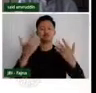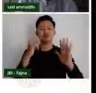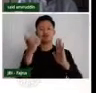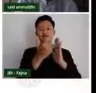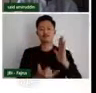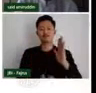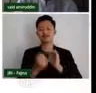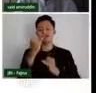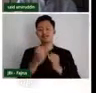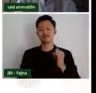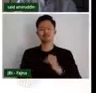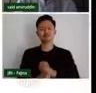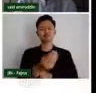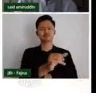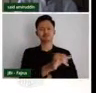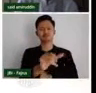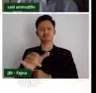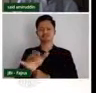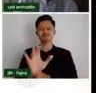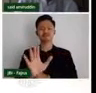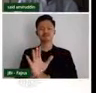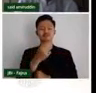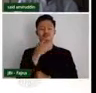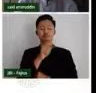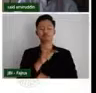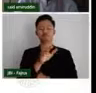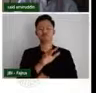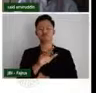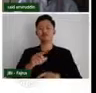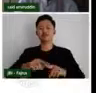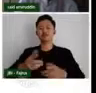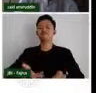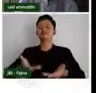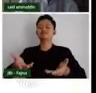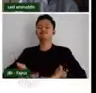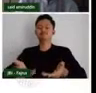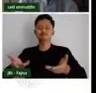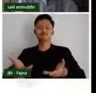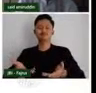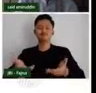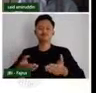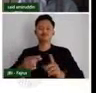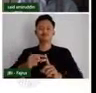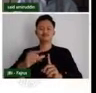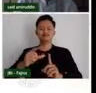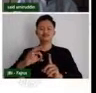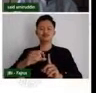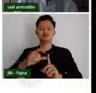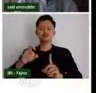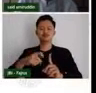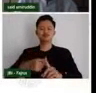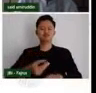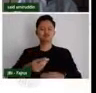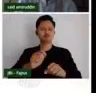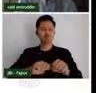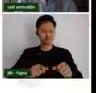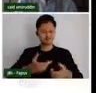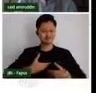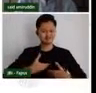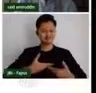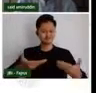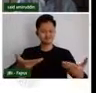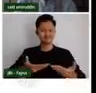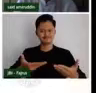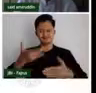sama gitu. Tidak seperti itu, tapi silakan mereka memberikan produk yang mereka bisa hasilkan. Mereka mendemonstrasikan hasil belajar